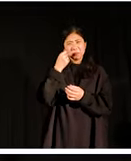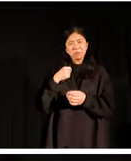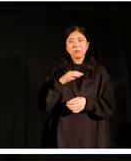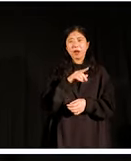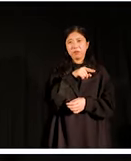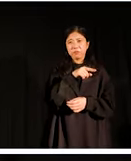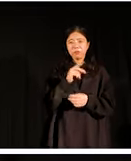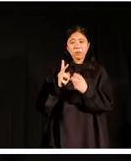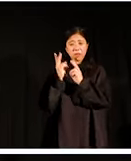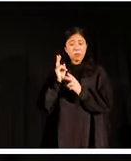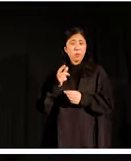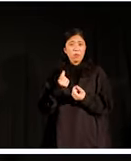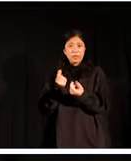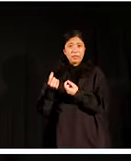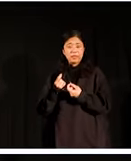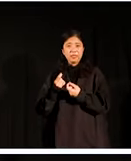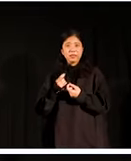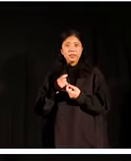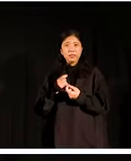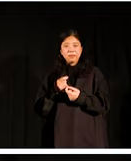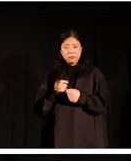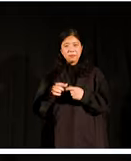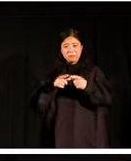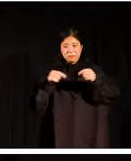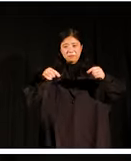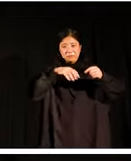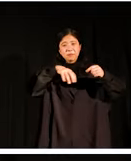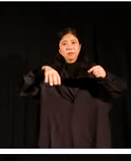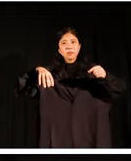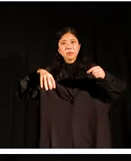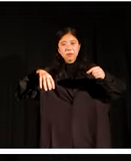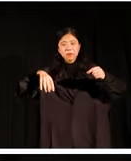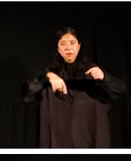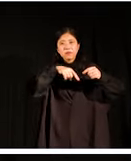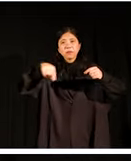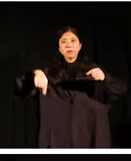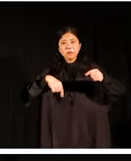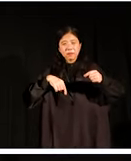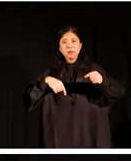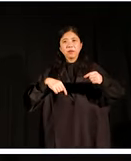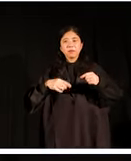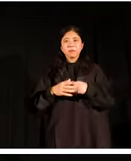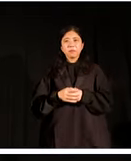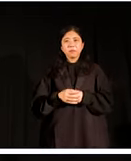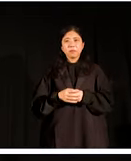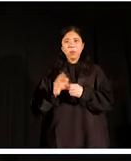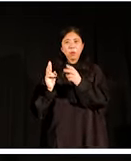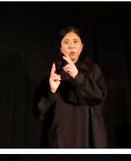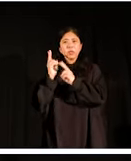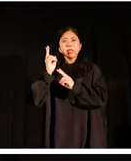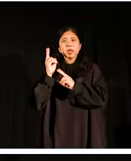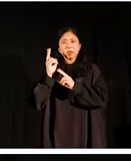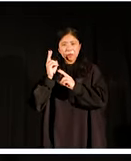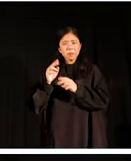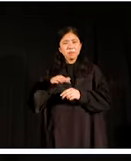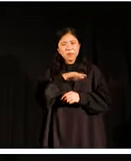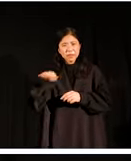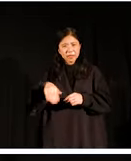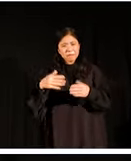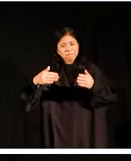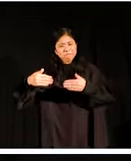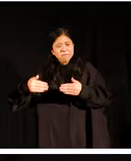是非あの本土の皆さんにですねあの沖縄のことをチムグルさんと思ってもらって共感してもらってですね